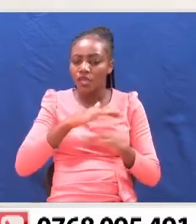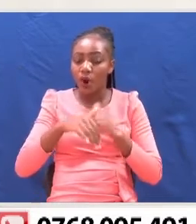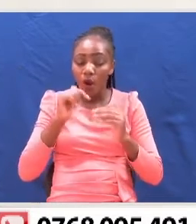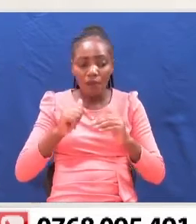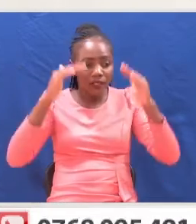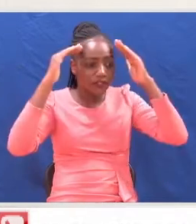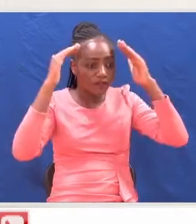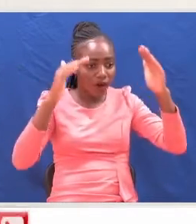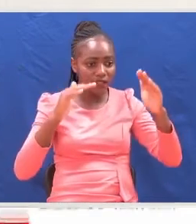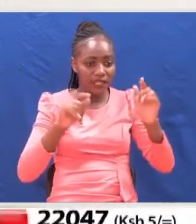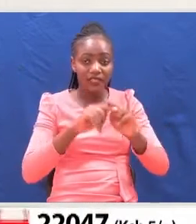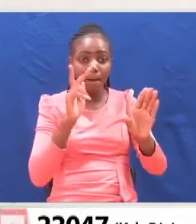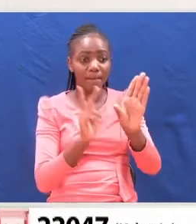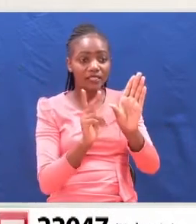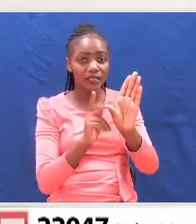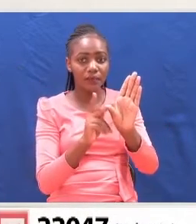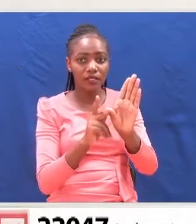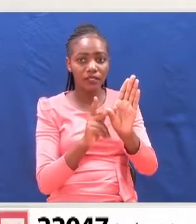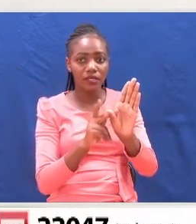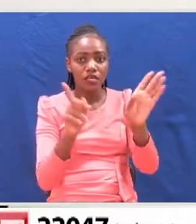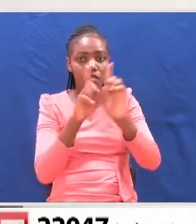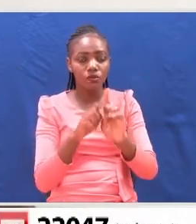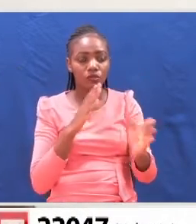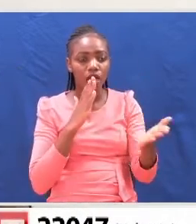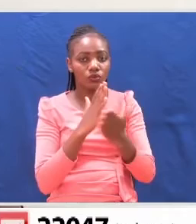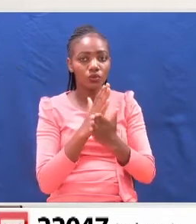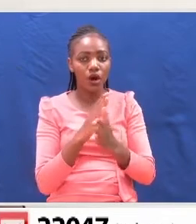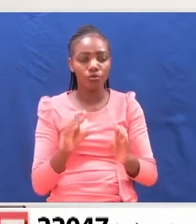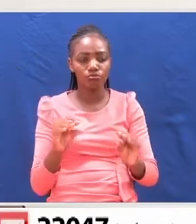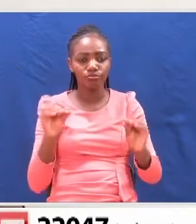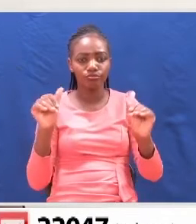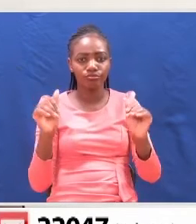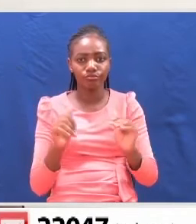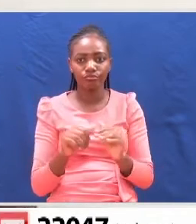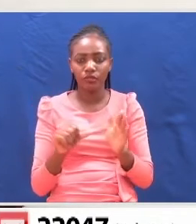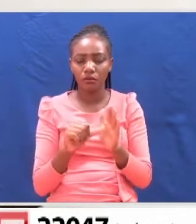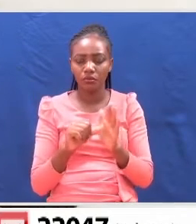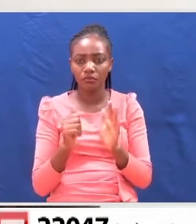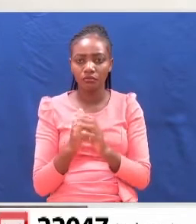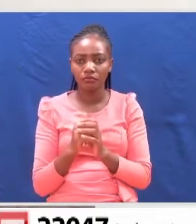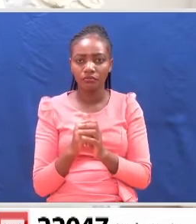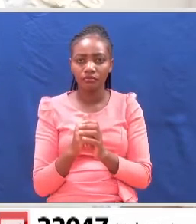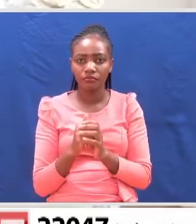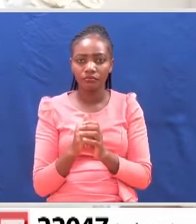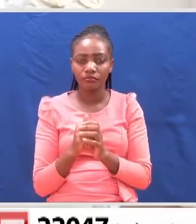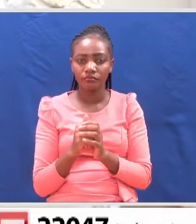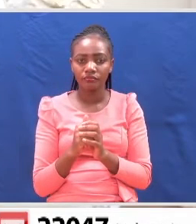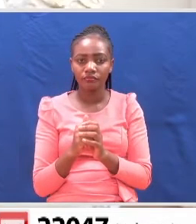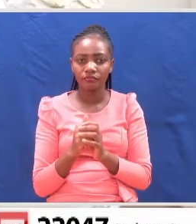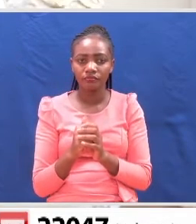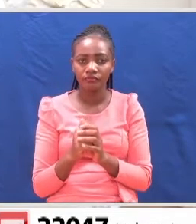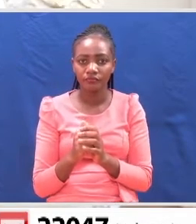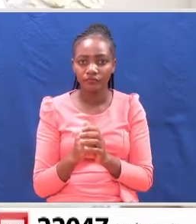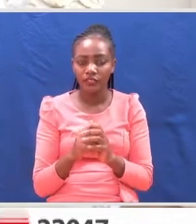tuliingilie, tuchangie na tuhakikishe kwamba tunaliangamiza. Sidhani kwamba hiyo imechangia zaidi.